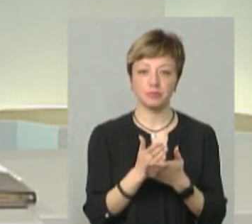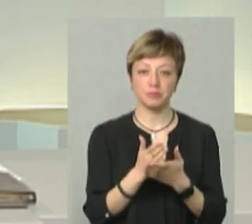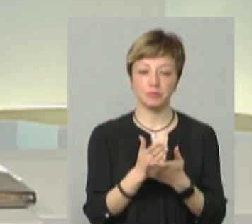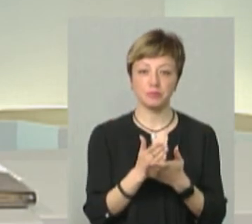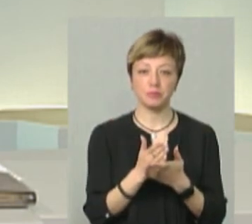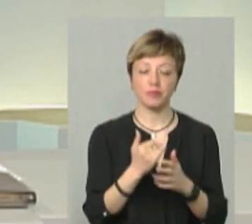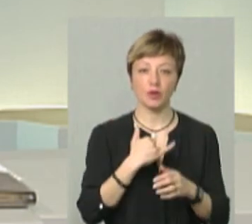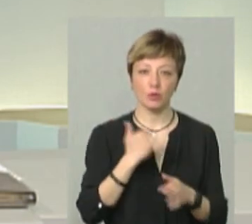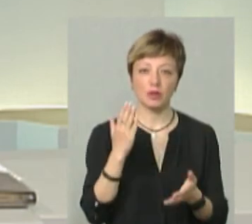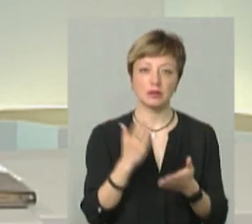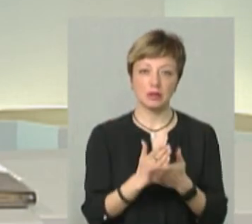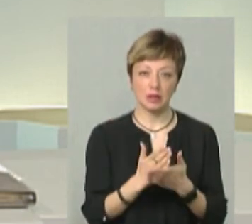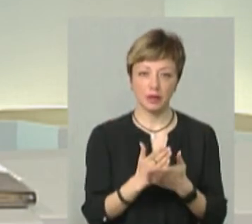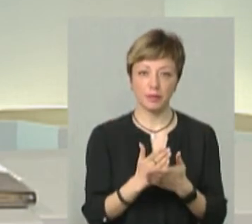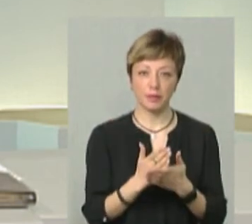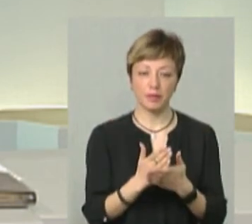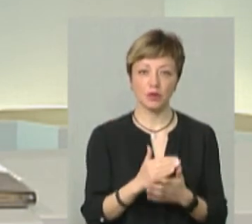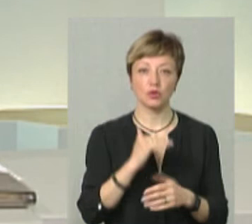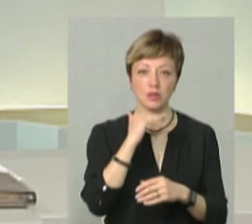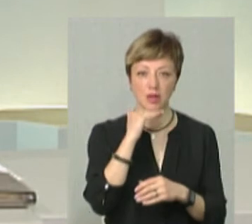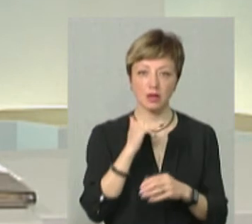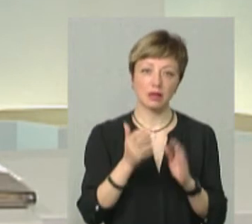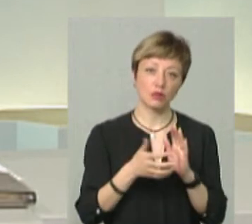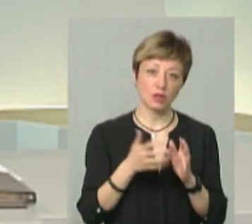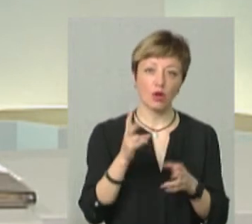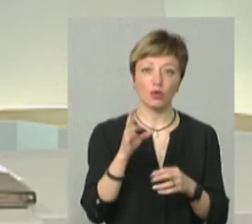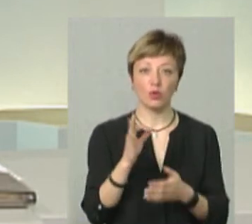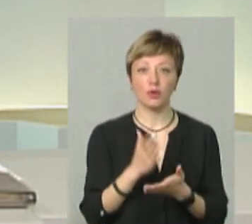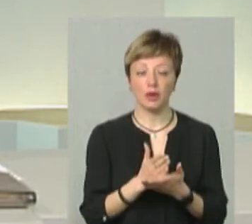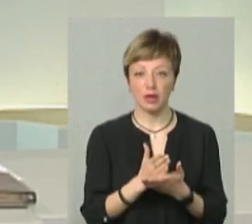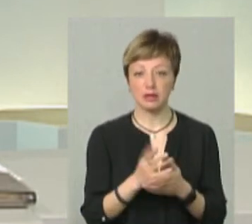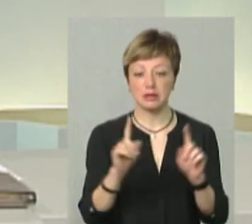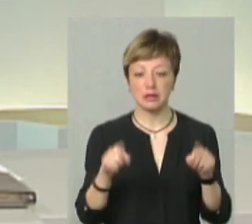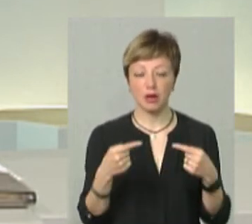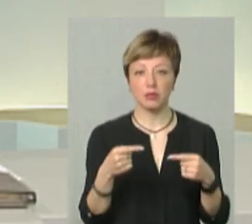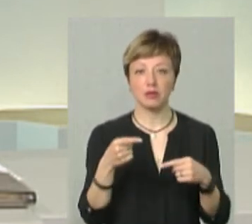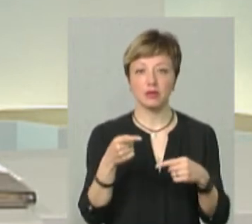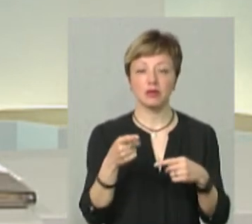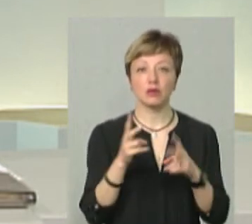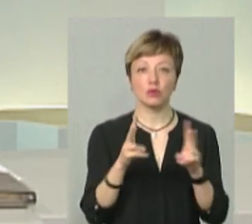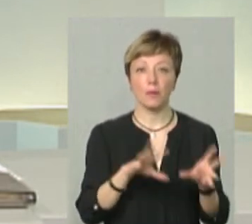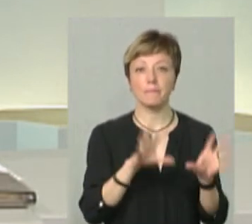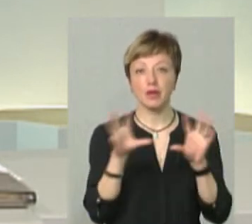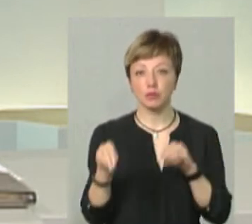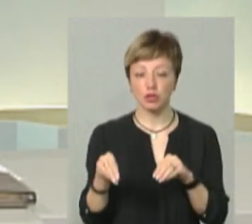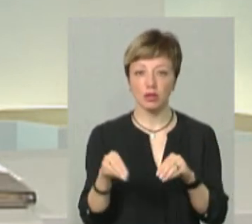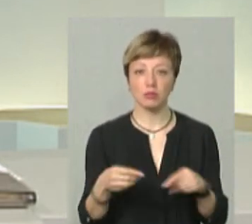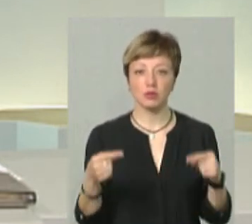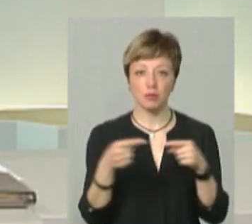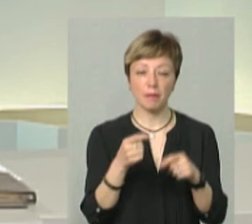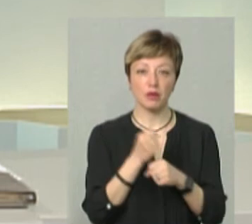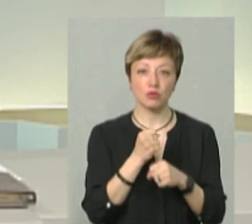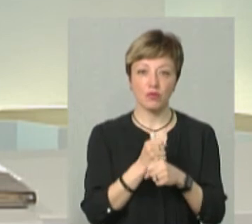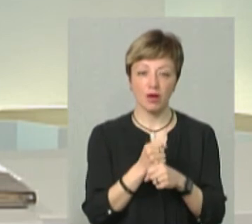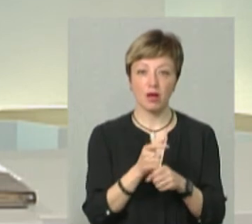В нас є, ну, скажімо так, достатньо, недостатньо, але є запити від тих роботодавців, які переміщаються. Безпосередньо ми